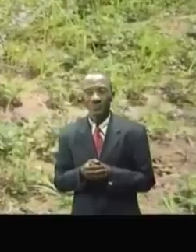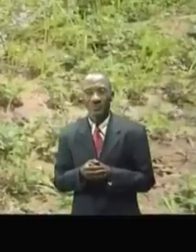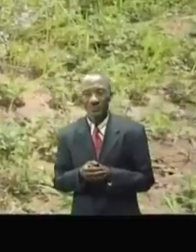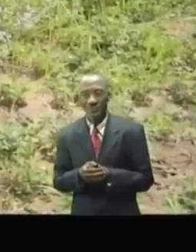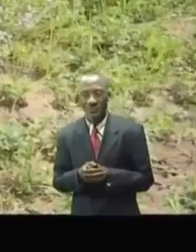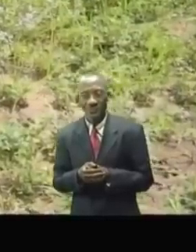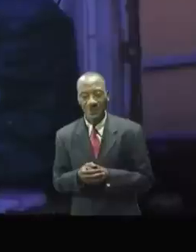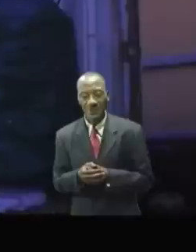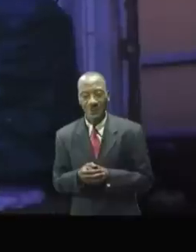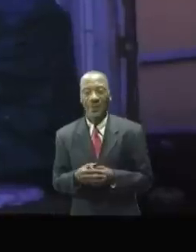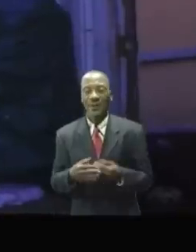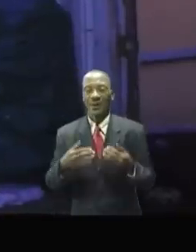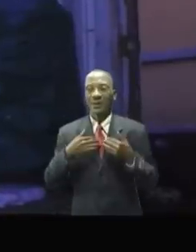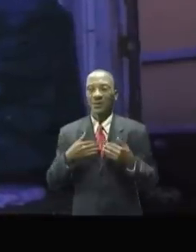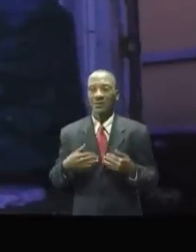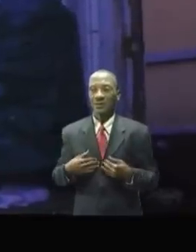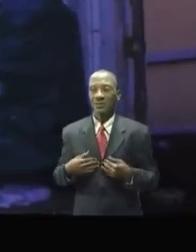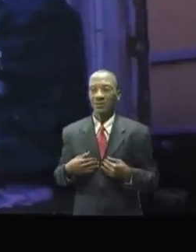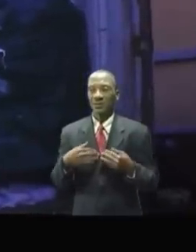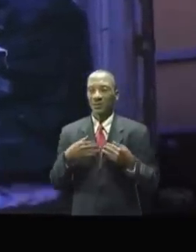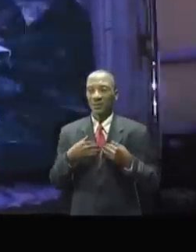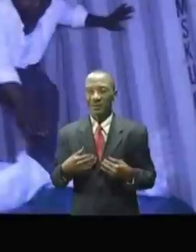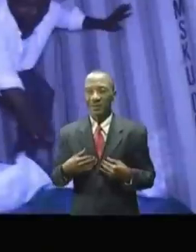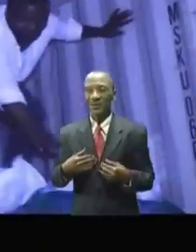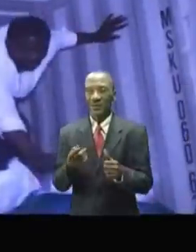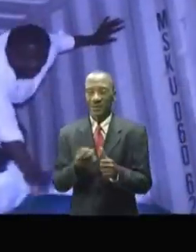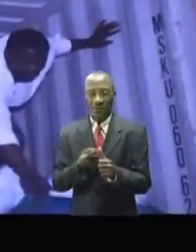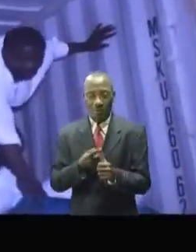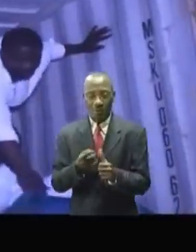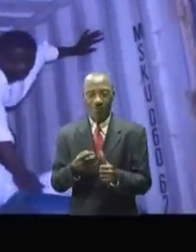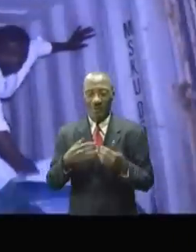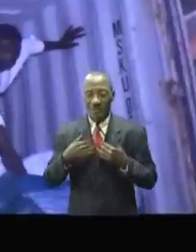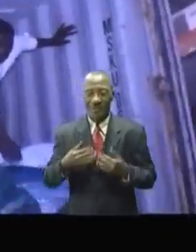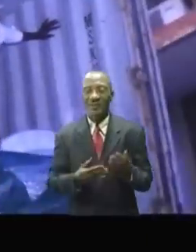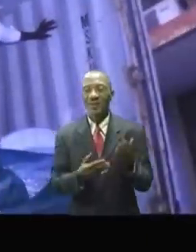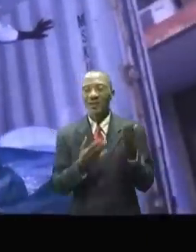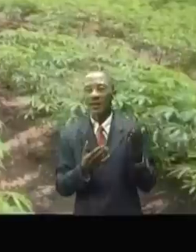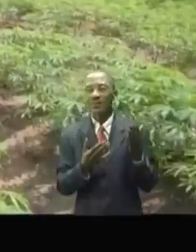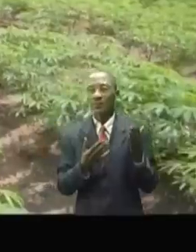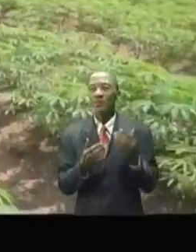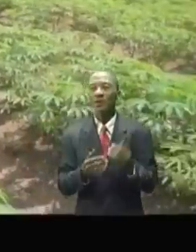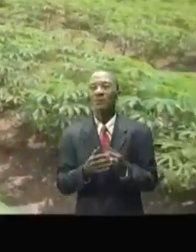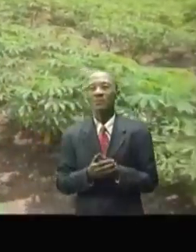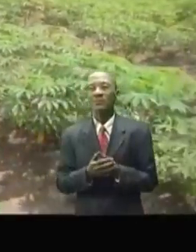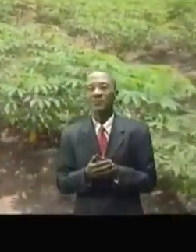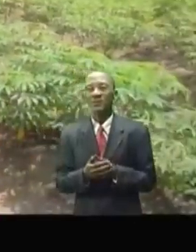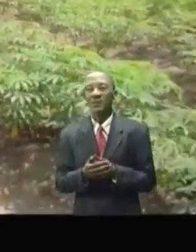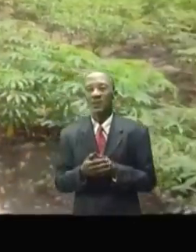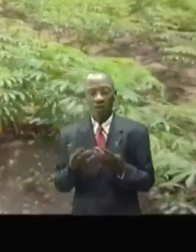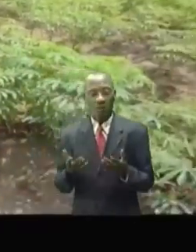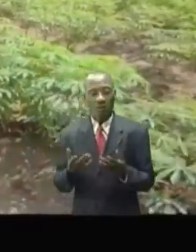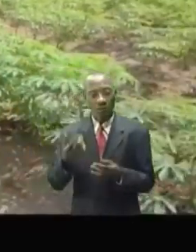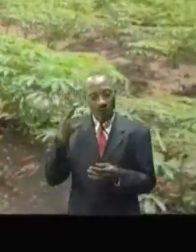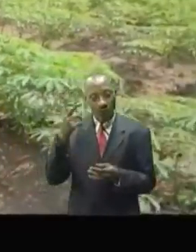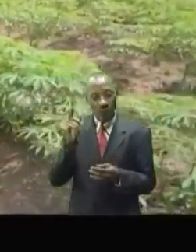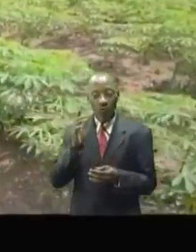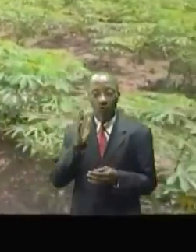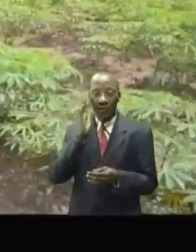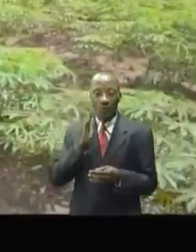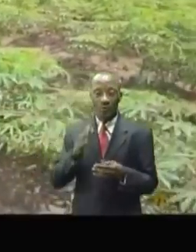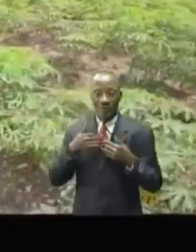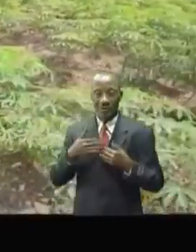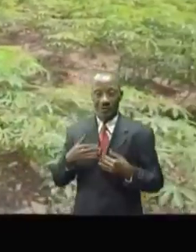petits fermiers vont bénéficier d'un premier lot de matériel aratoire dans le gouvernement de la République pour mieux préparer la saison culturelle